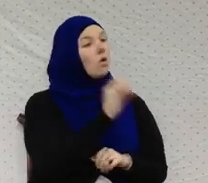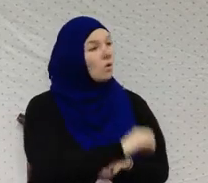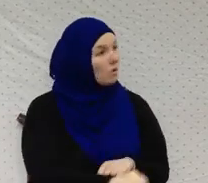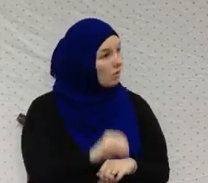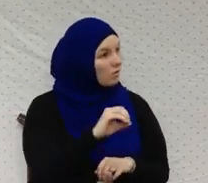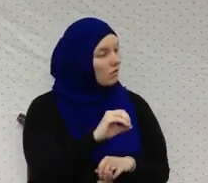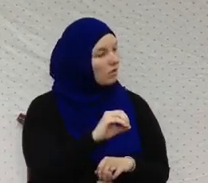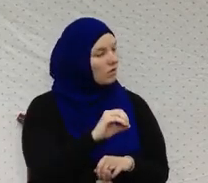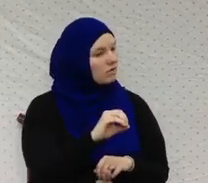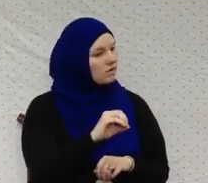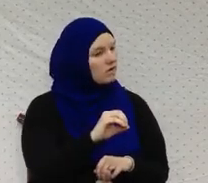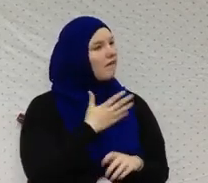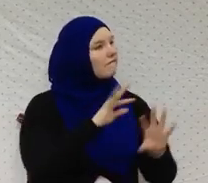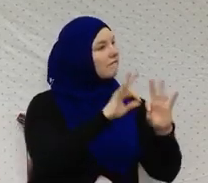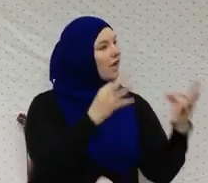شكرا.